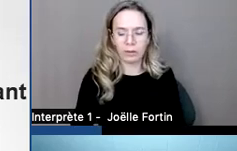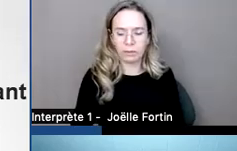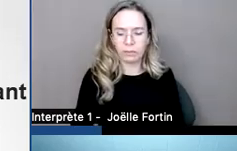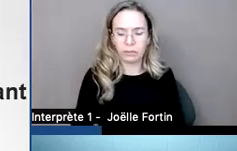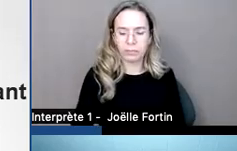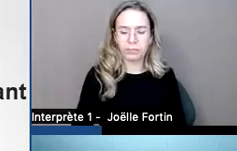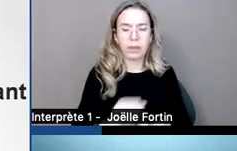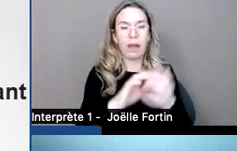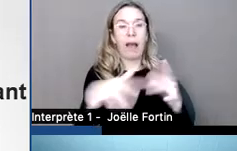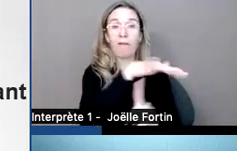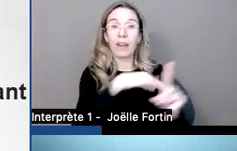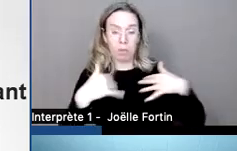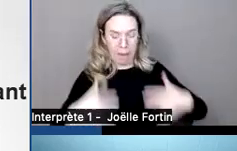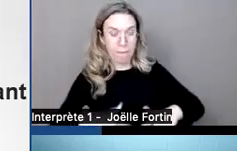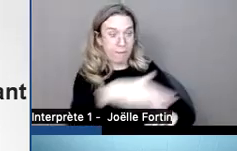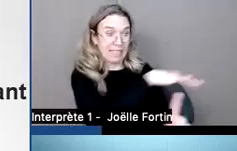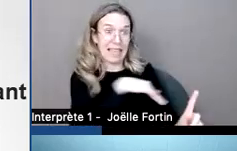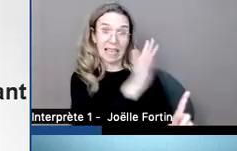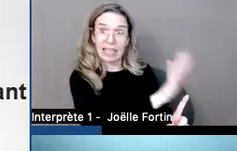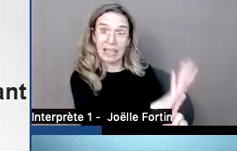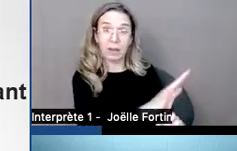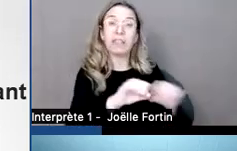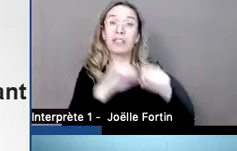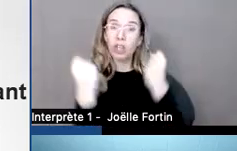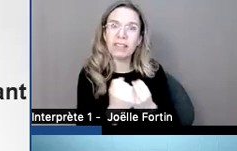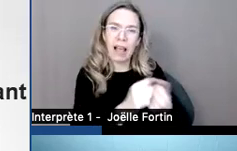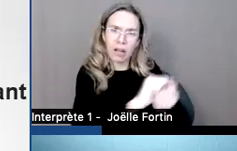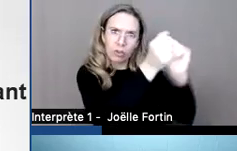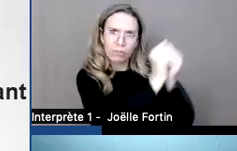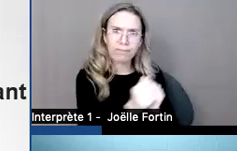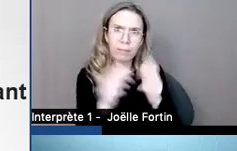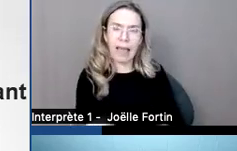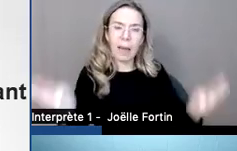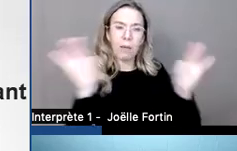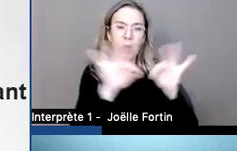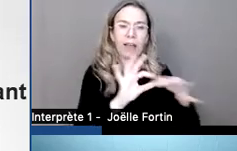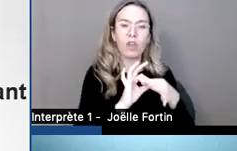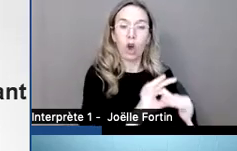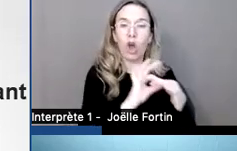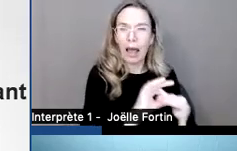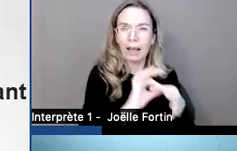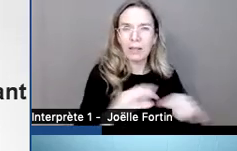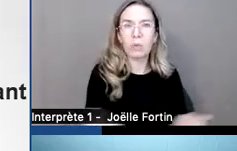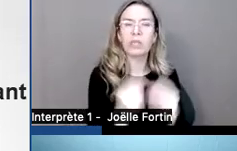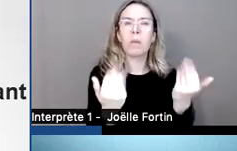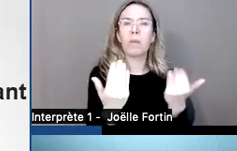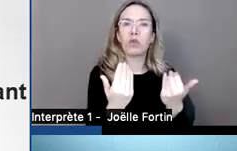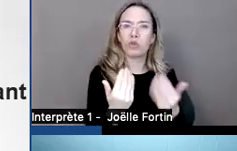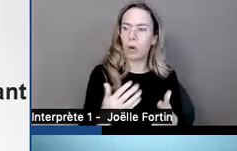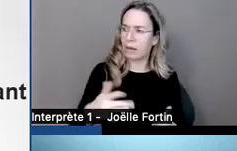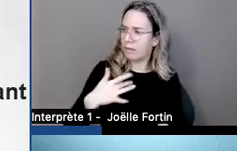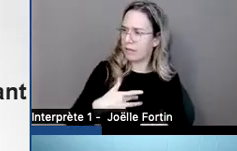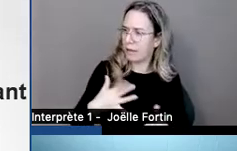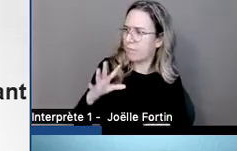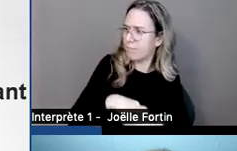et social de la personne pour mettre l'emphase sur l'importance des relations et le besoin d'appartenir, contribuer dans son